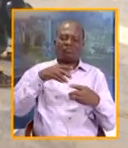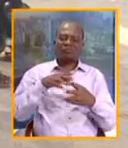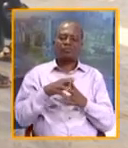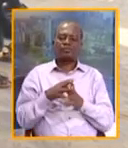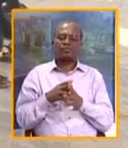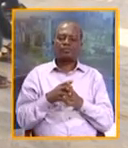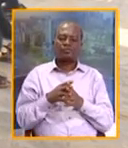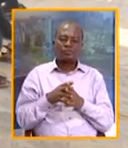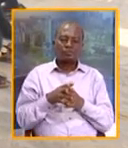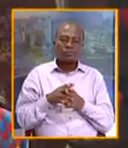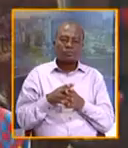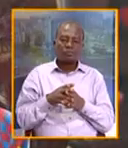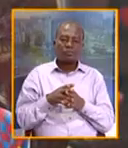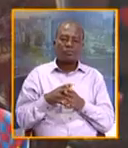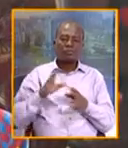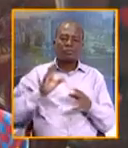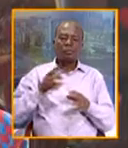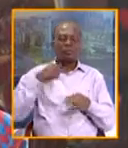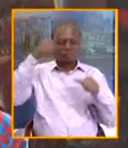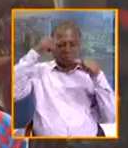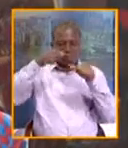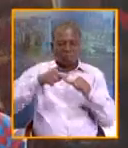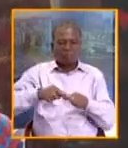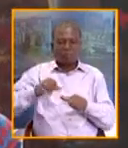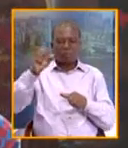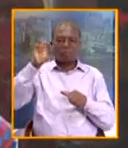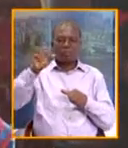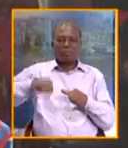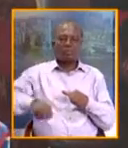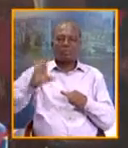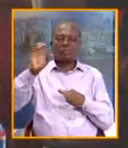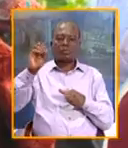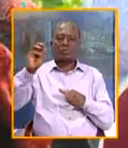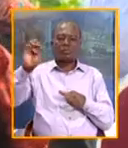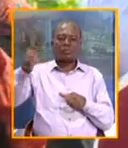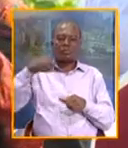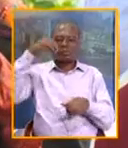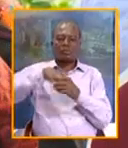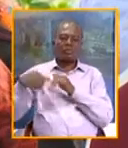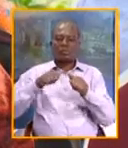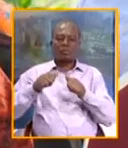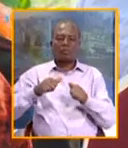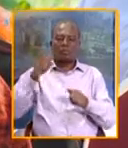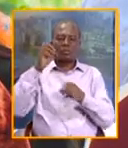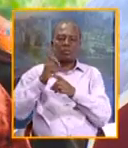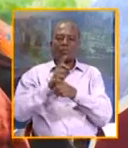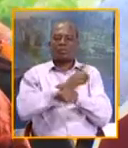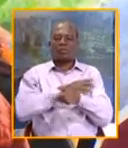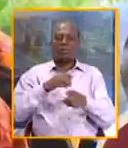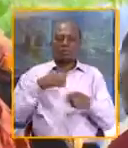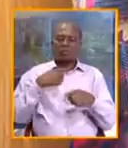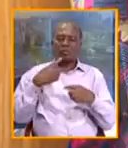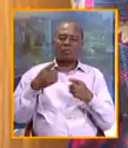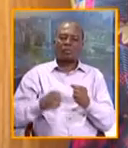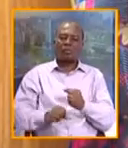d'ivoire lui traduire la reconnaissance du sud comoé pour ses actions de développement en sa faveur et lui exprimer